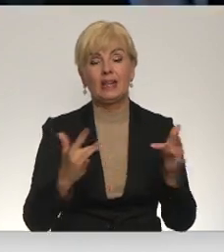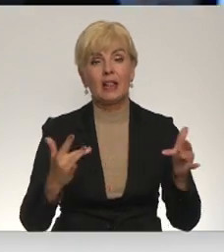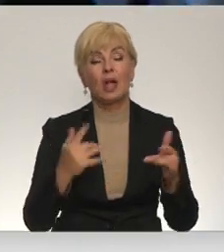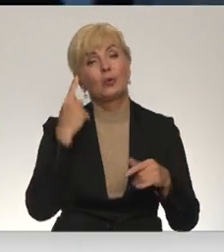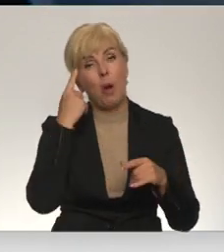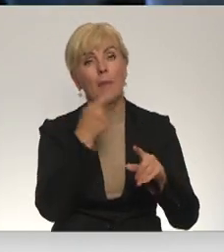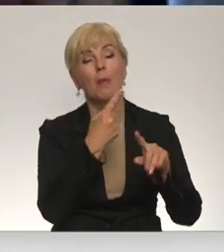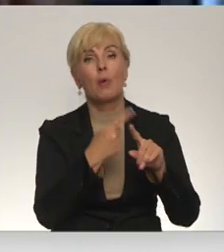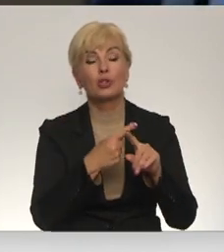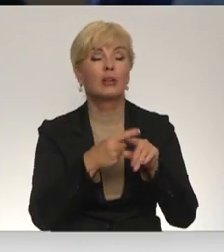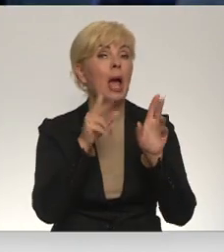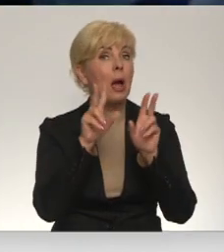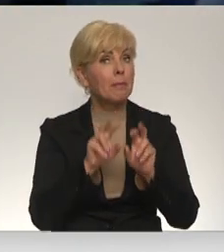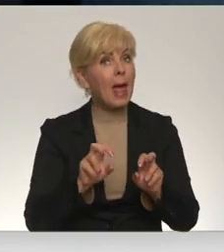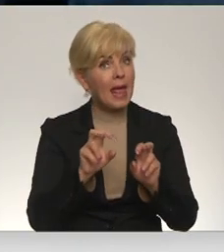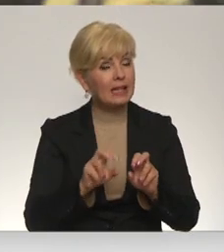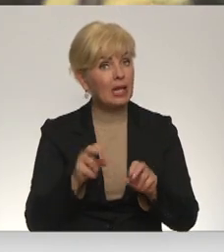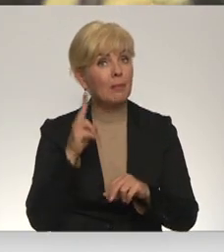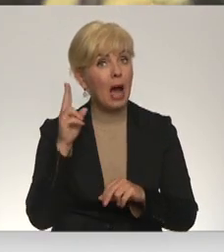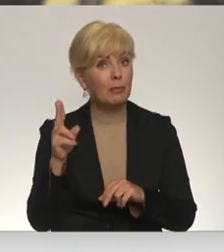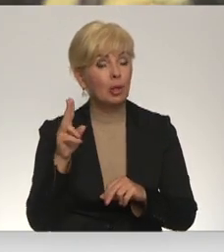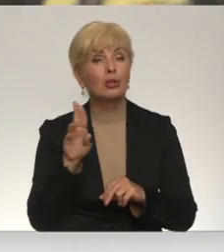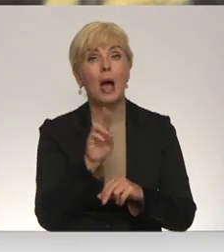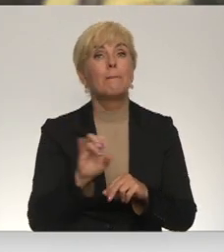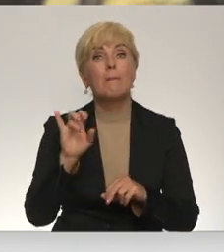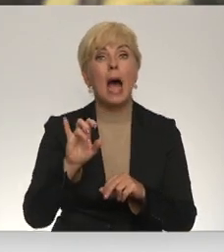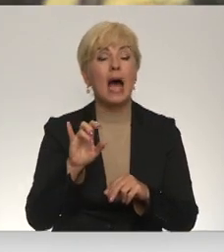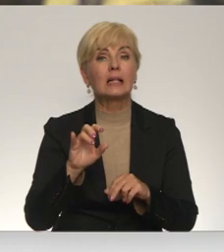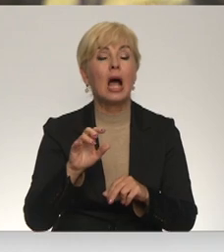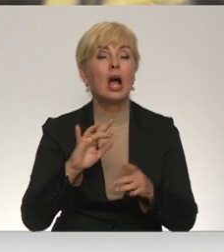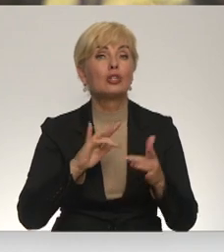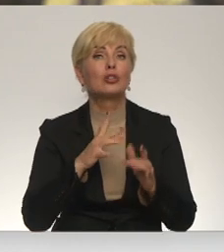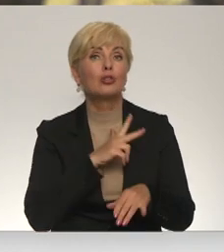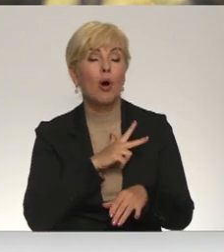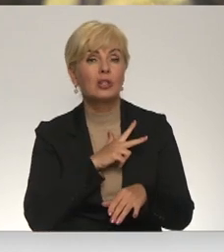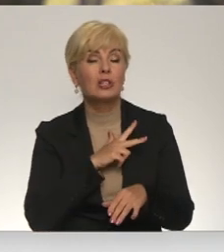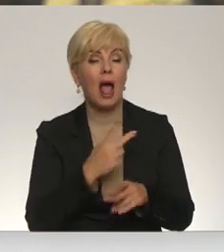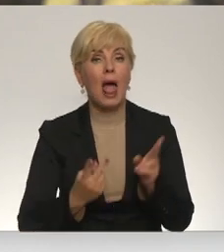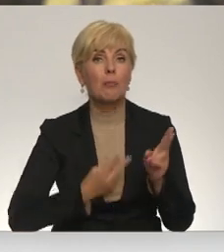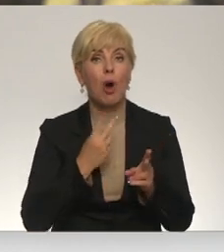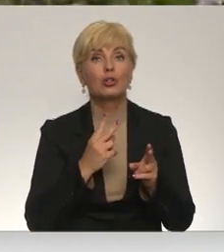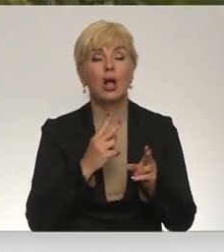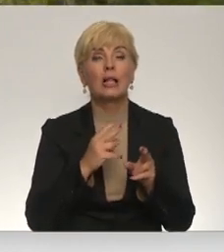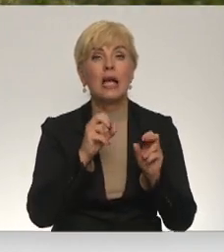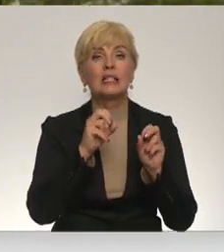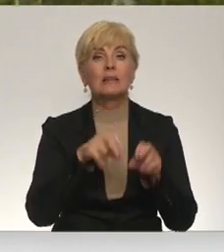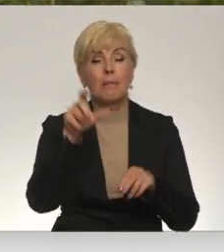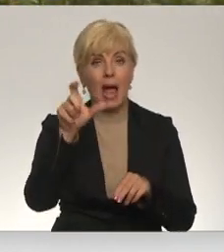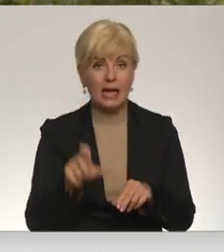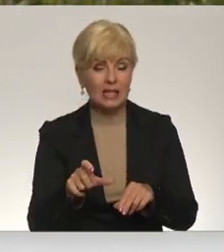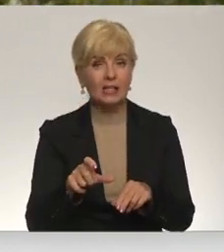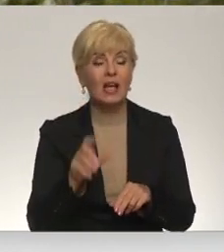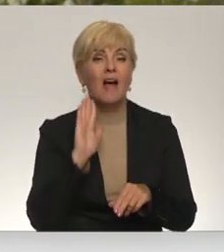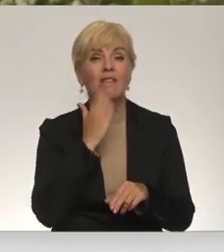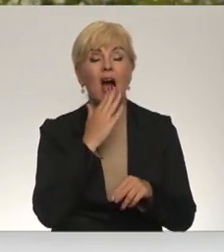pozitīvi. Arī pētījumu to apliecinot, Maira Dzene, sociāli-emocionālo prasmu trenere, uzsver, ka vasaras nometnes ir lieliski iespēja